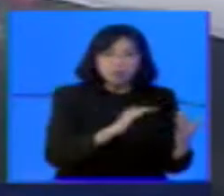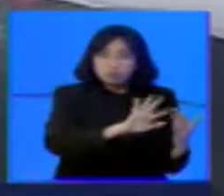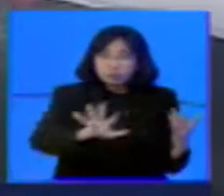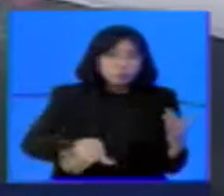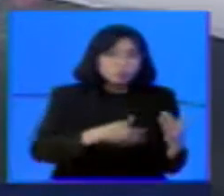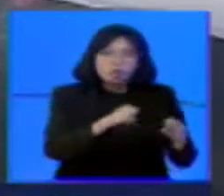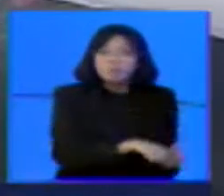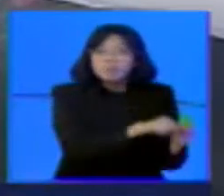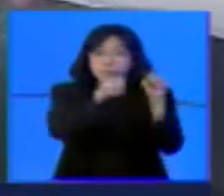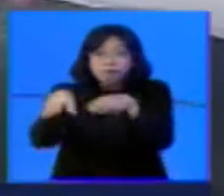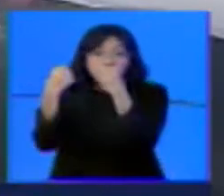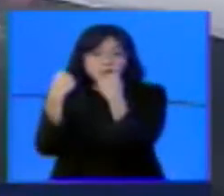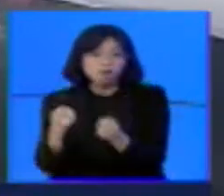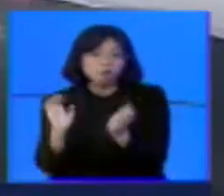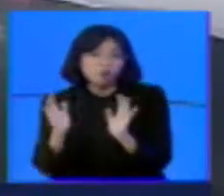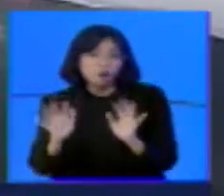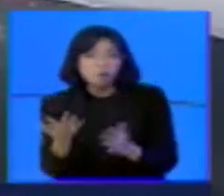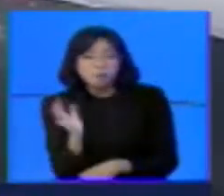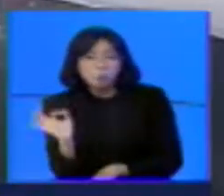telah dievakuasi?